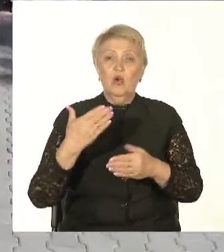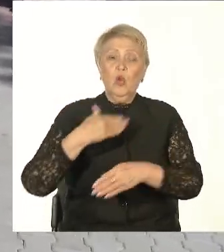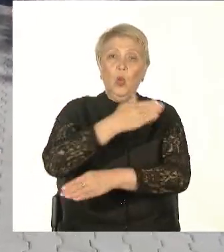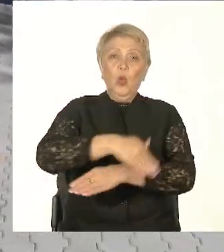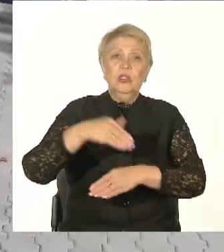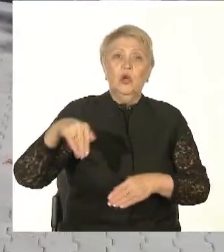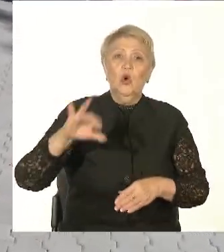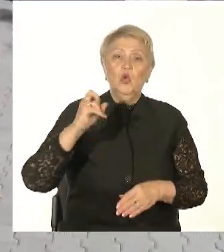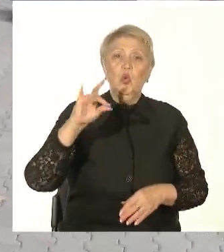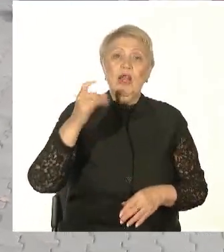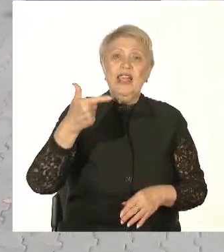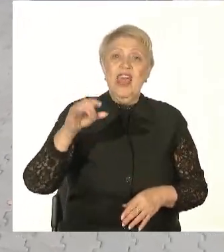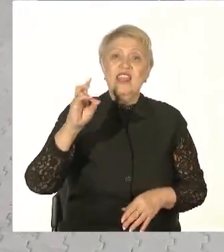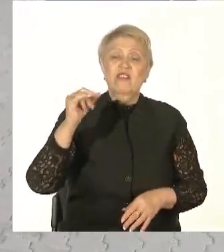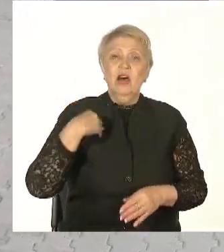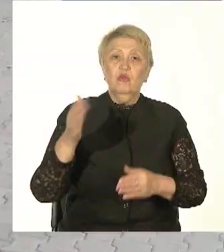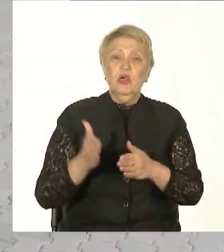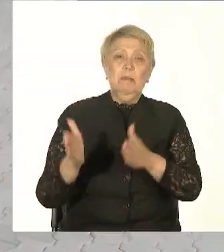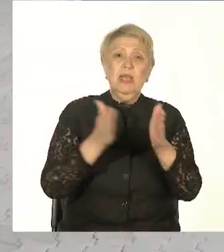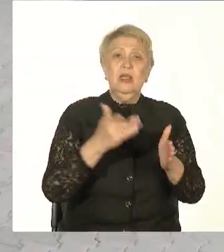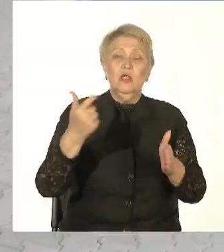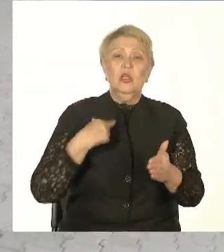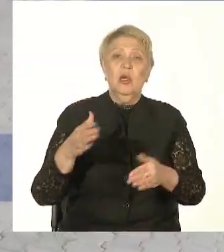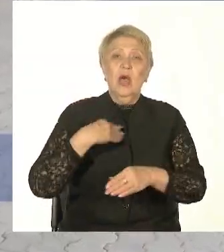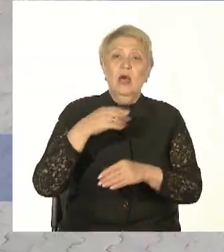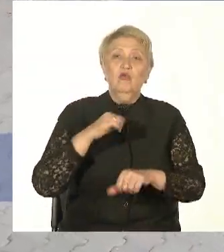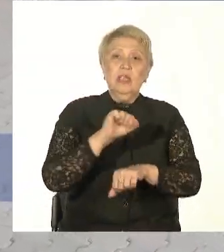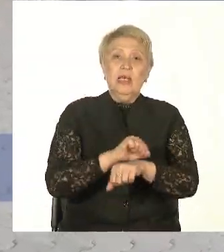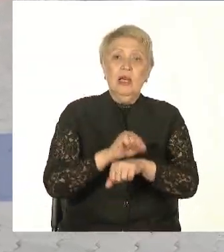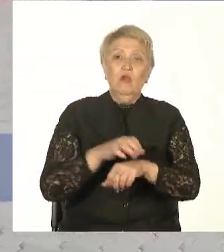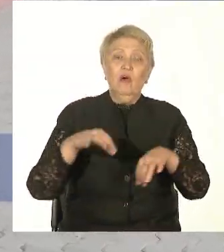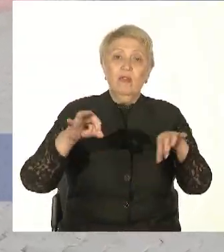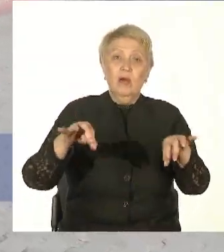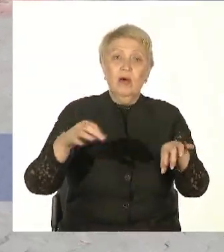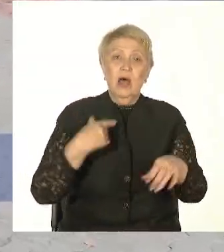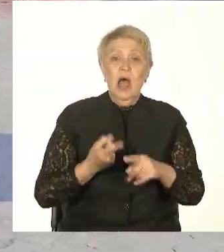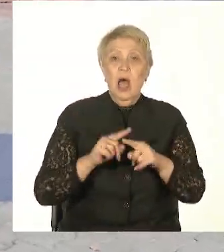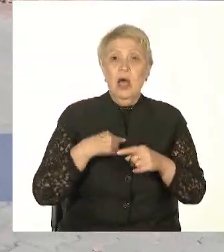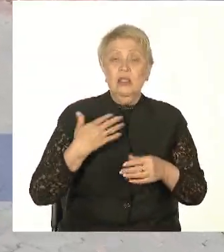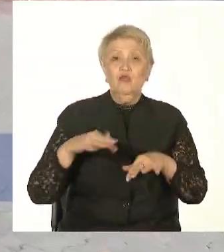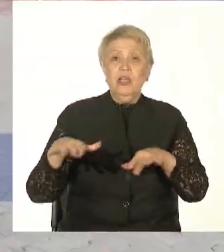даже перенести автобусную остановку и сделать ее тематической. Но это дело будущего, а мы говорим о прошлом, об